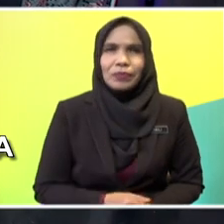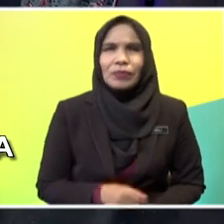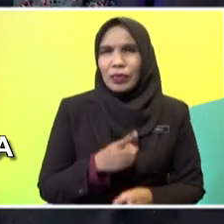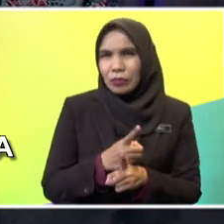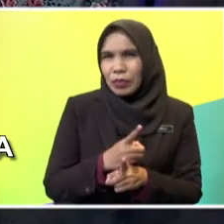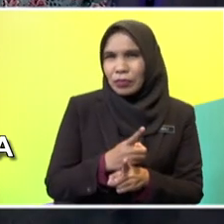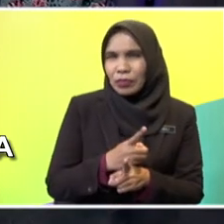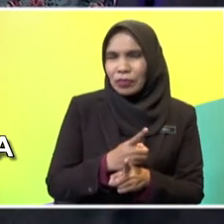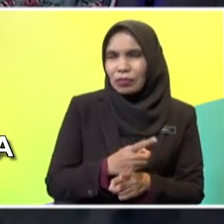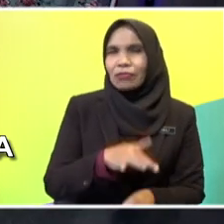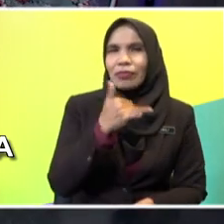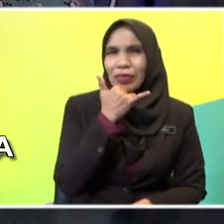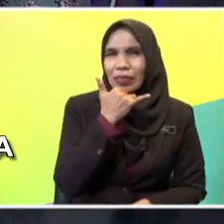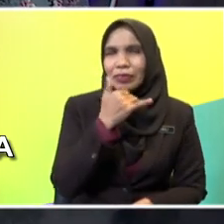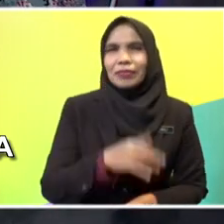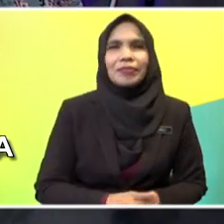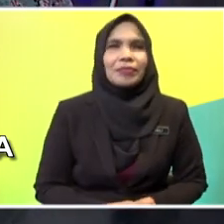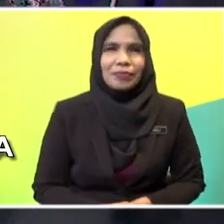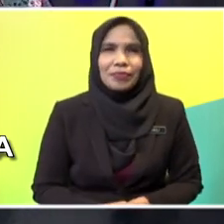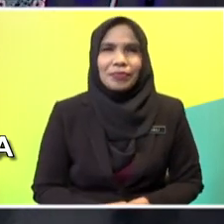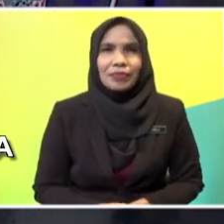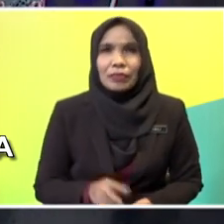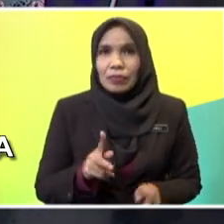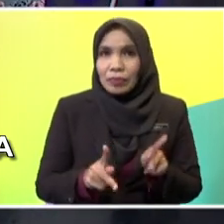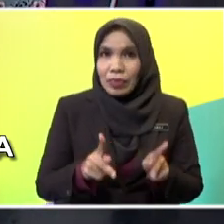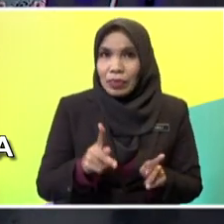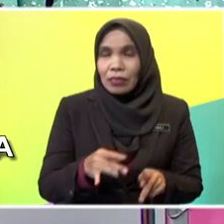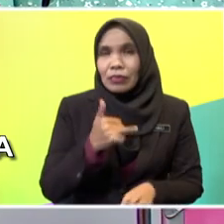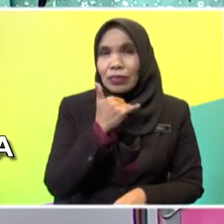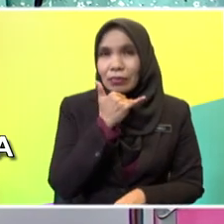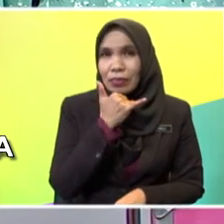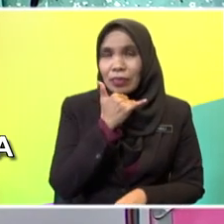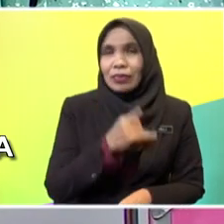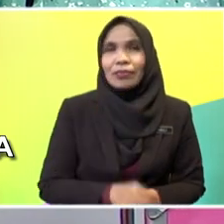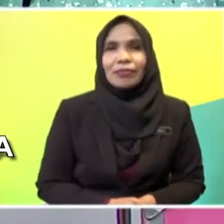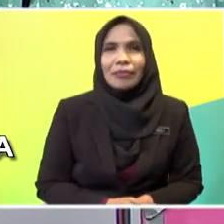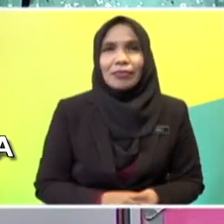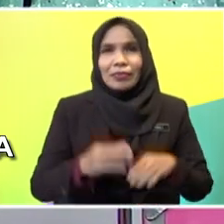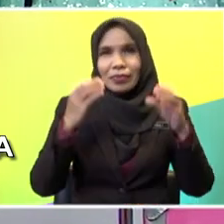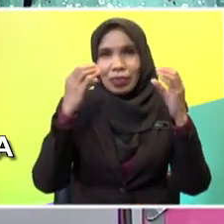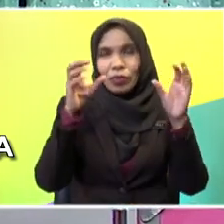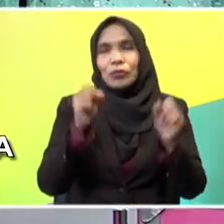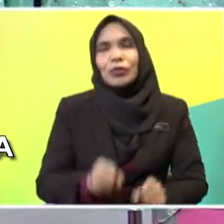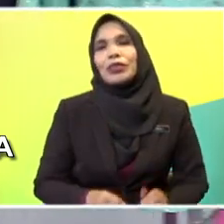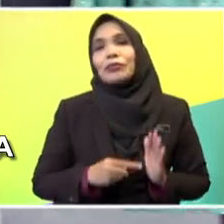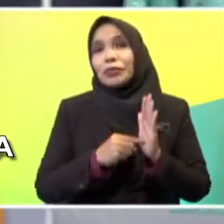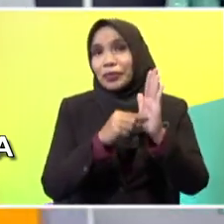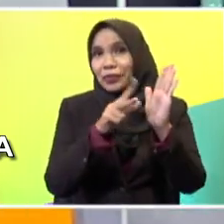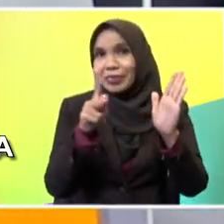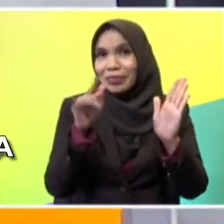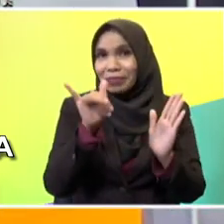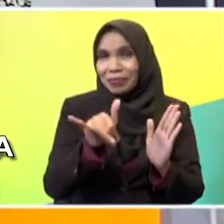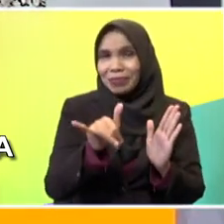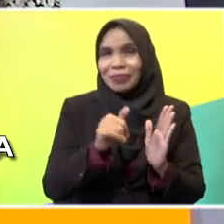salah. Saya cuba, tapi kalau salah Cikgu boleh tunjukkan ya. Ya.